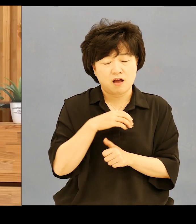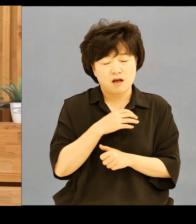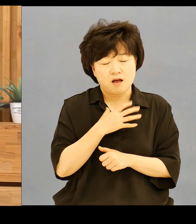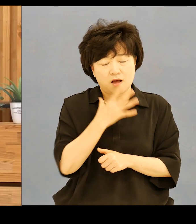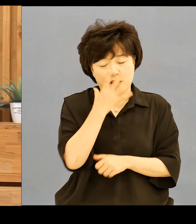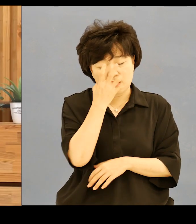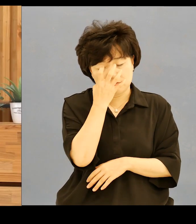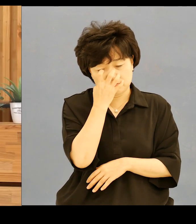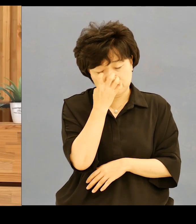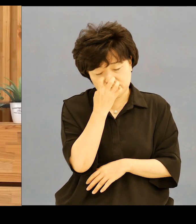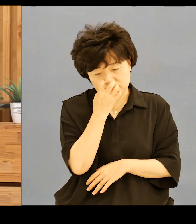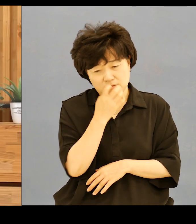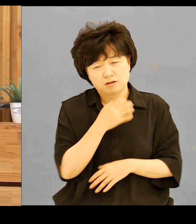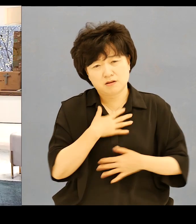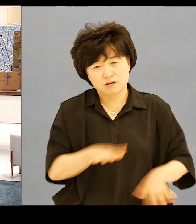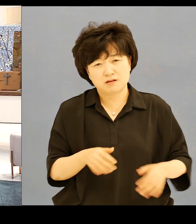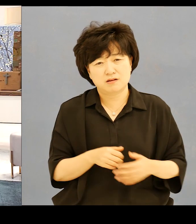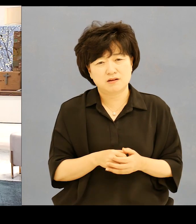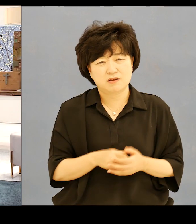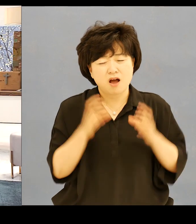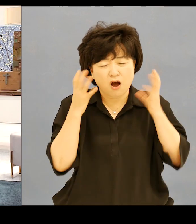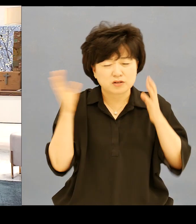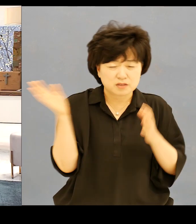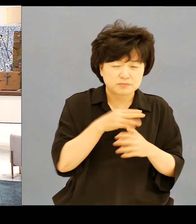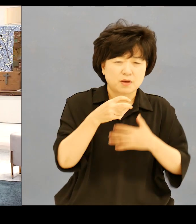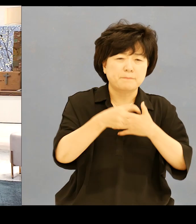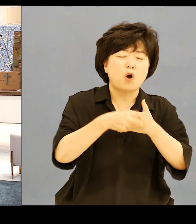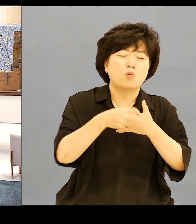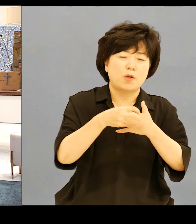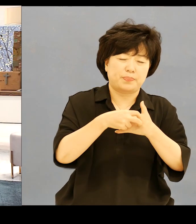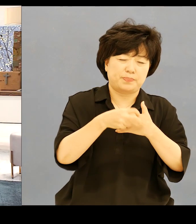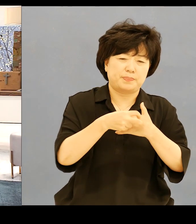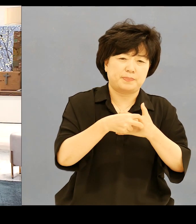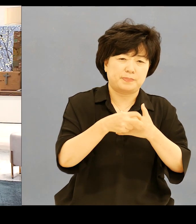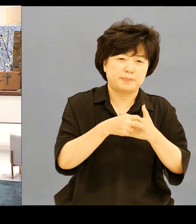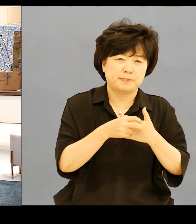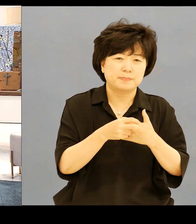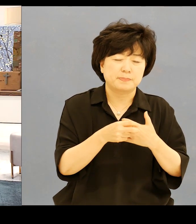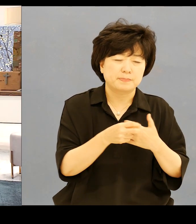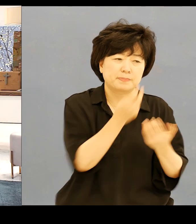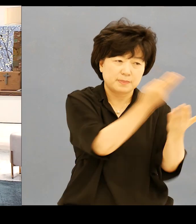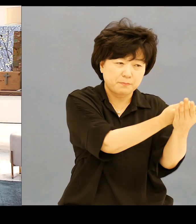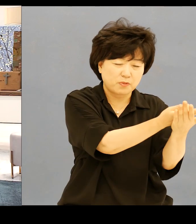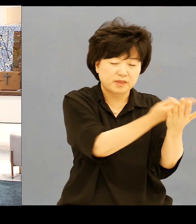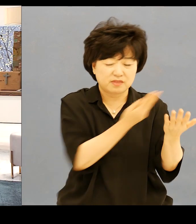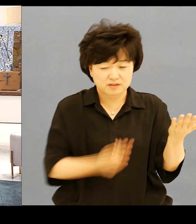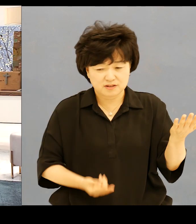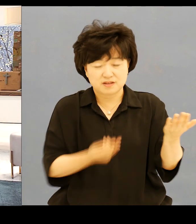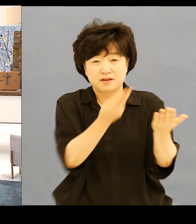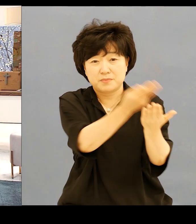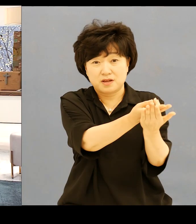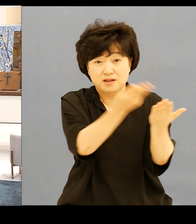그럼요. 왜냐하면 어렸을 때부터 이제 병원 생활을 계속했지만 연달아서 계속하다 보니까